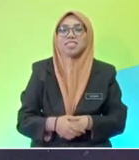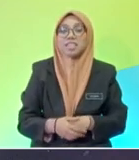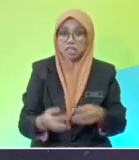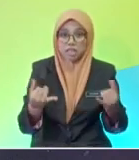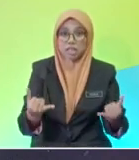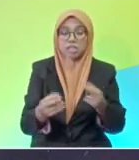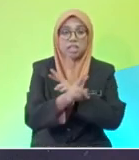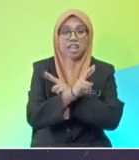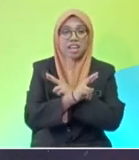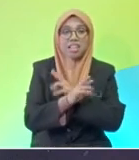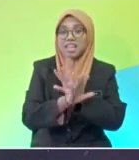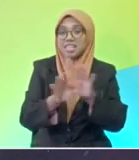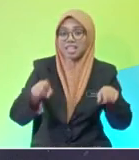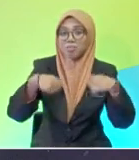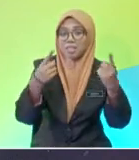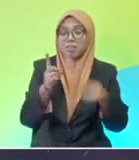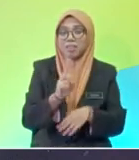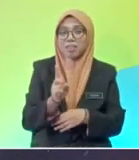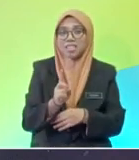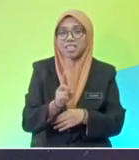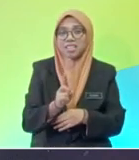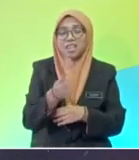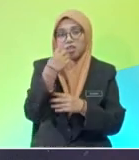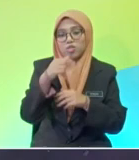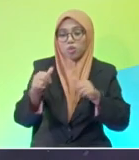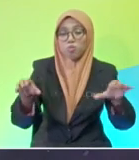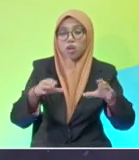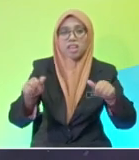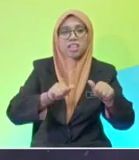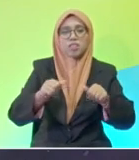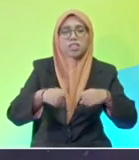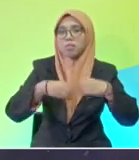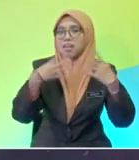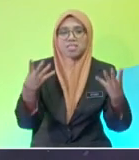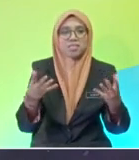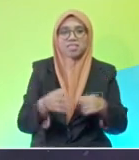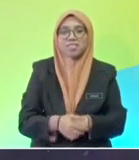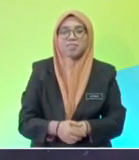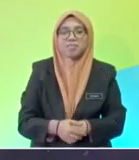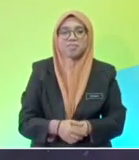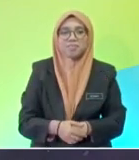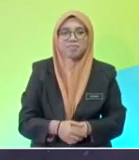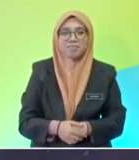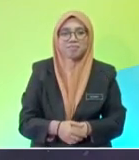dan kembali selepas ini dengan macam-macam lagi dengan slot tahap aduh